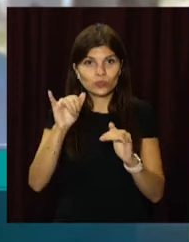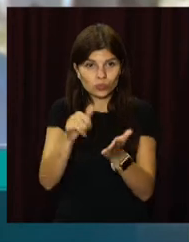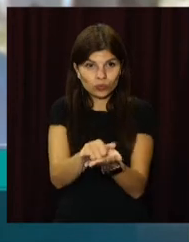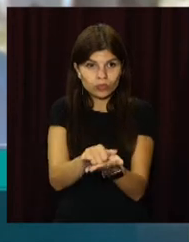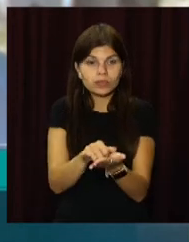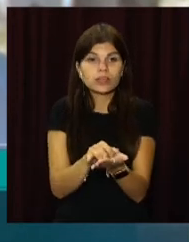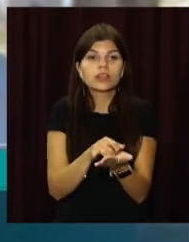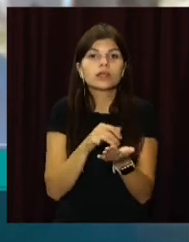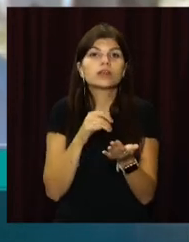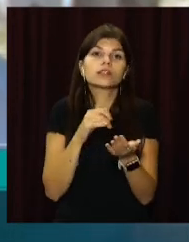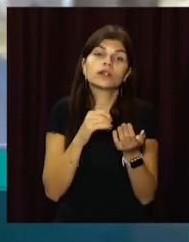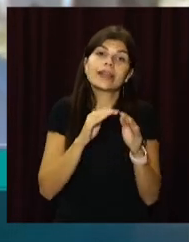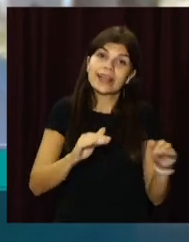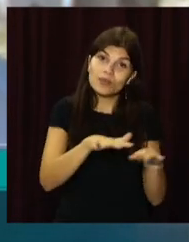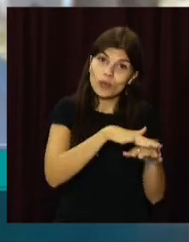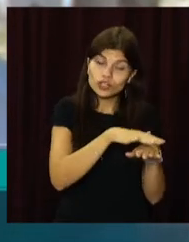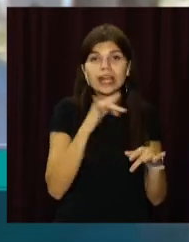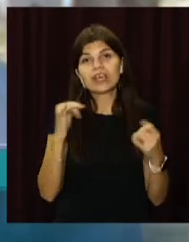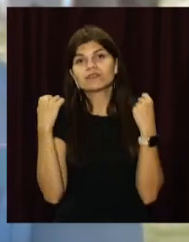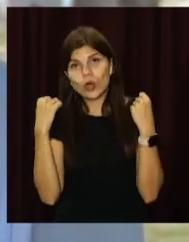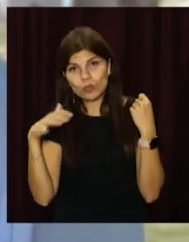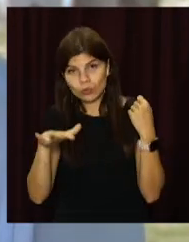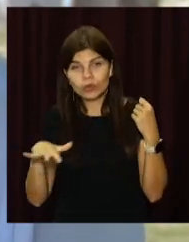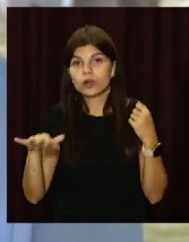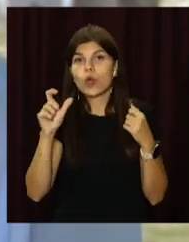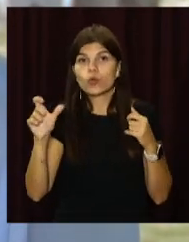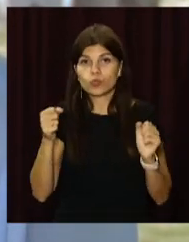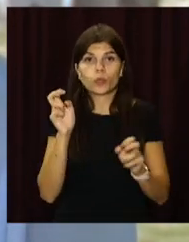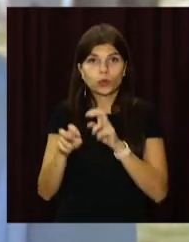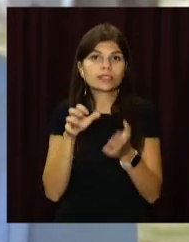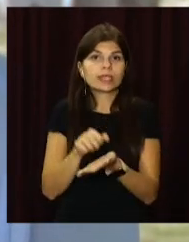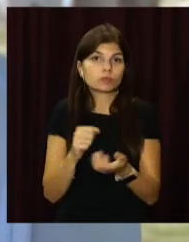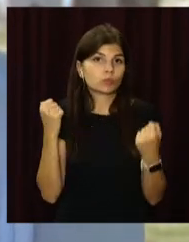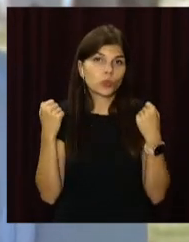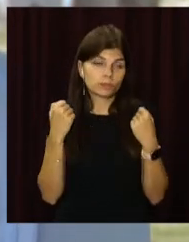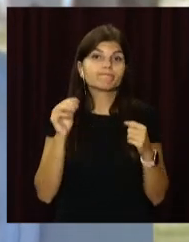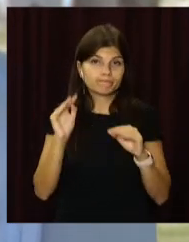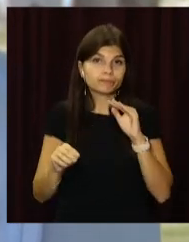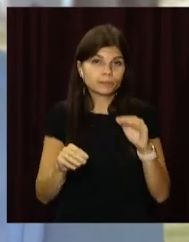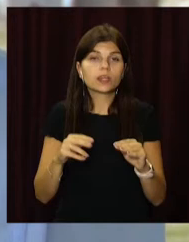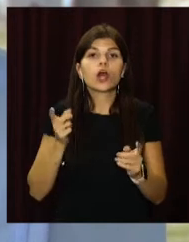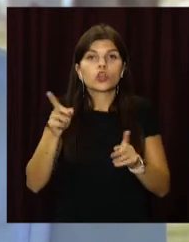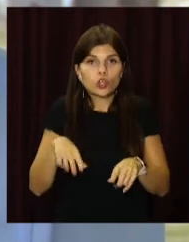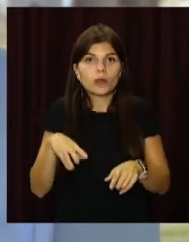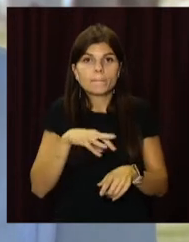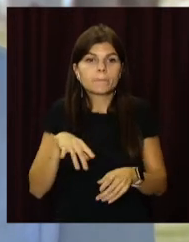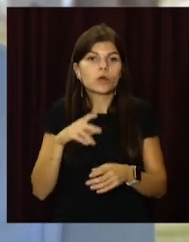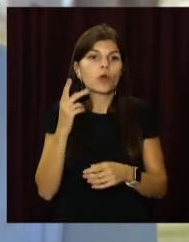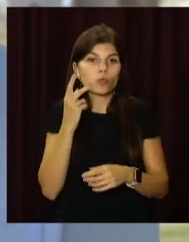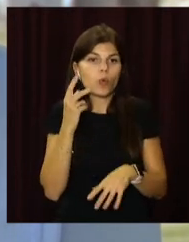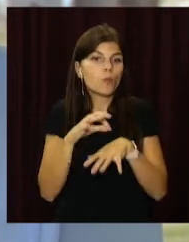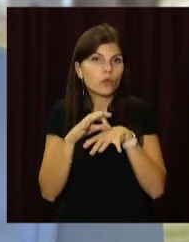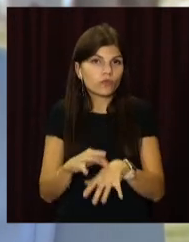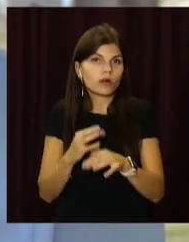та спортивний майданчик, де жителі мікрорайону можуть приходити і займатися спортом. Також ми постійно тут